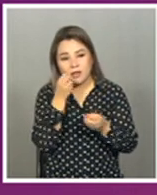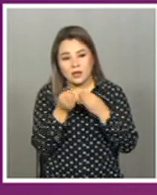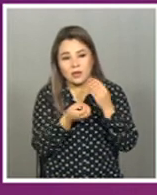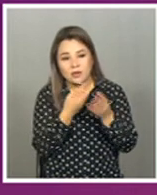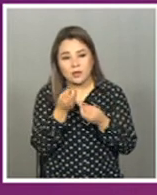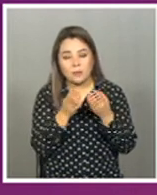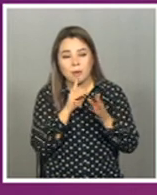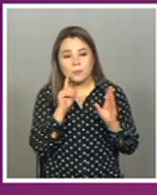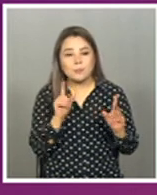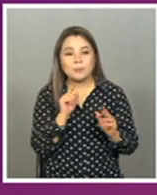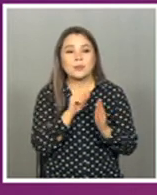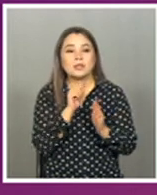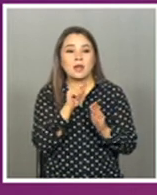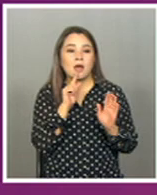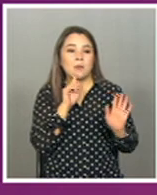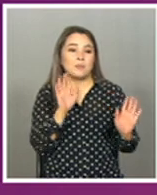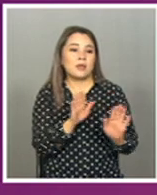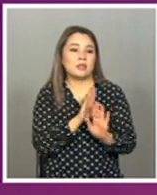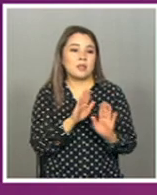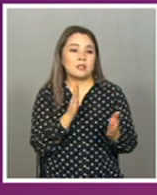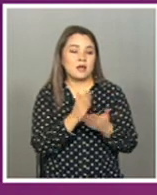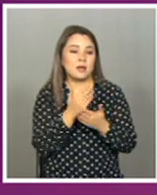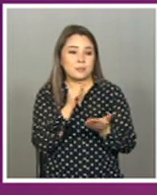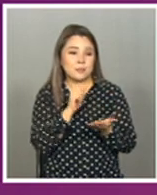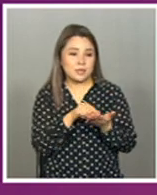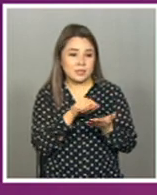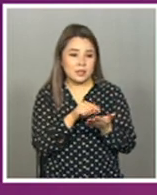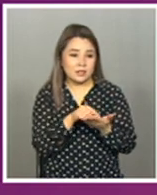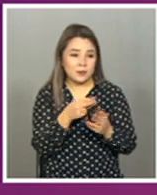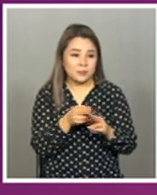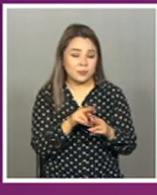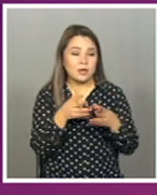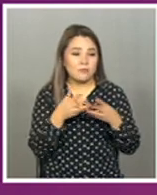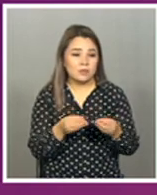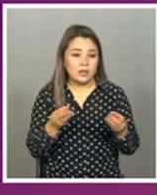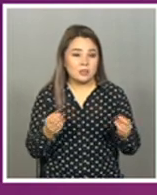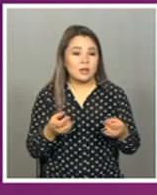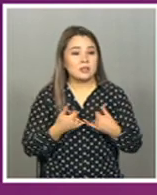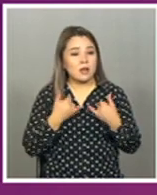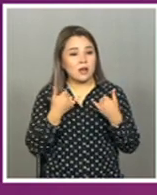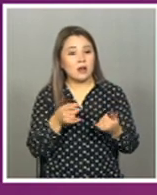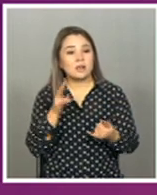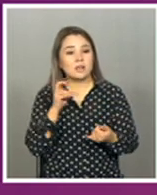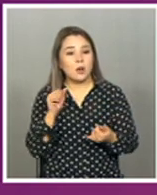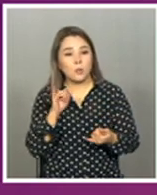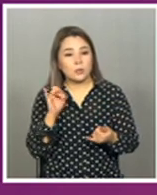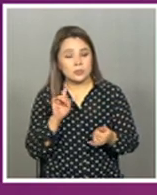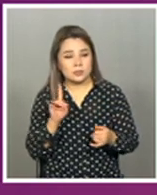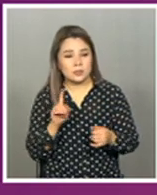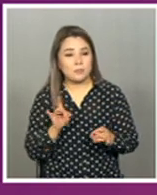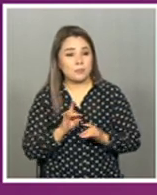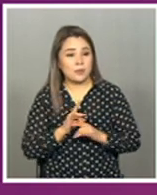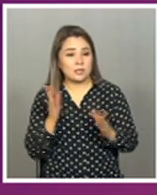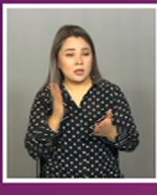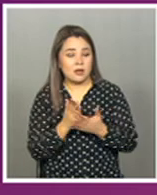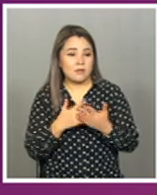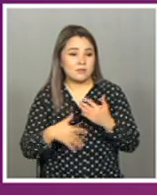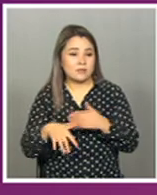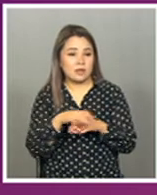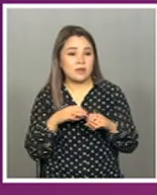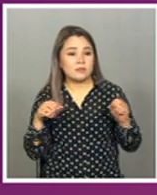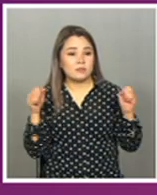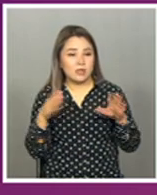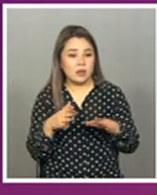пением птиц. Весной мы отмечаем праздник Наурыз. который собирает всех